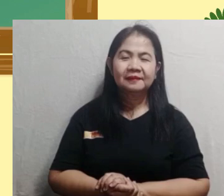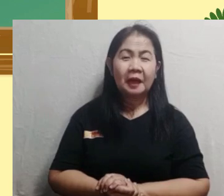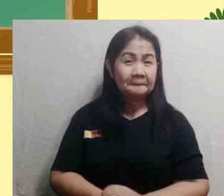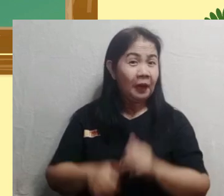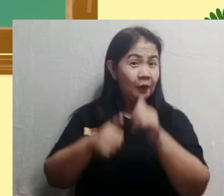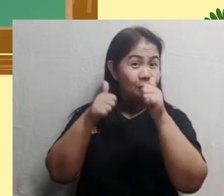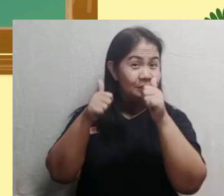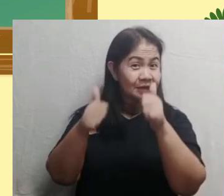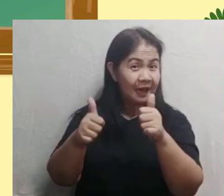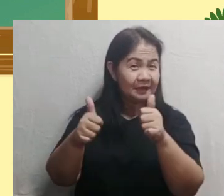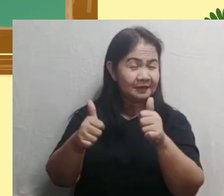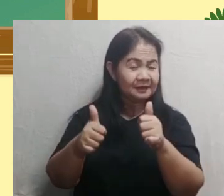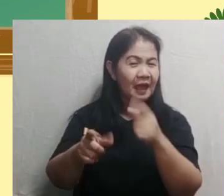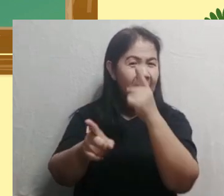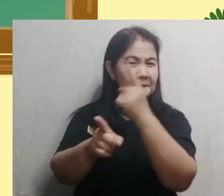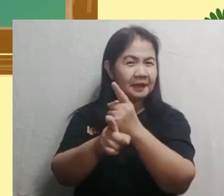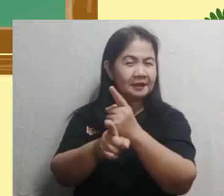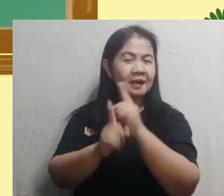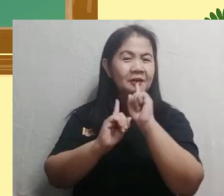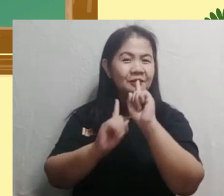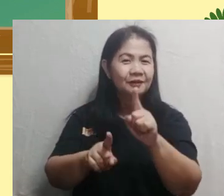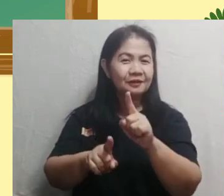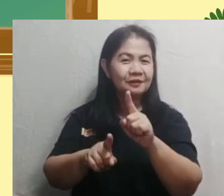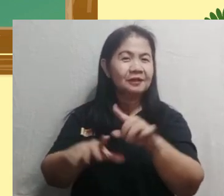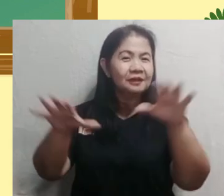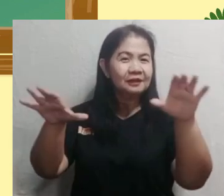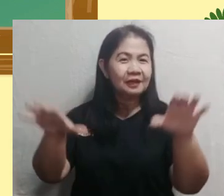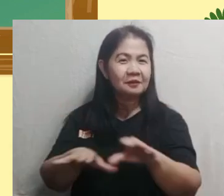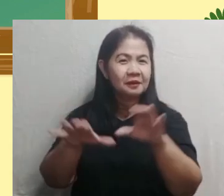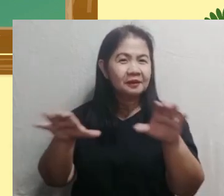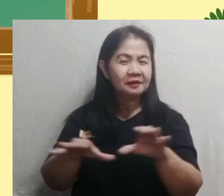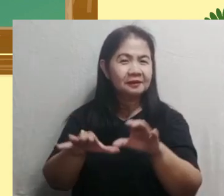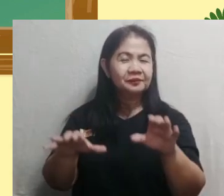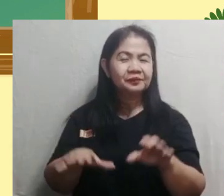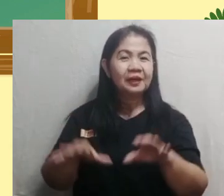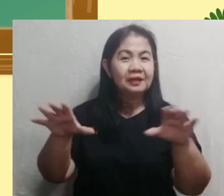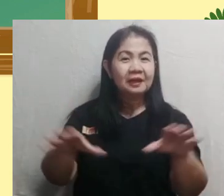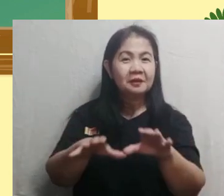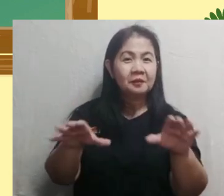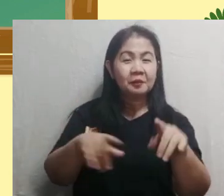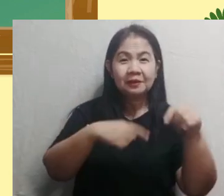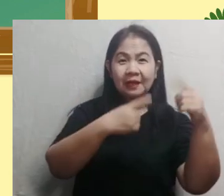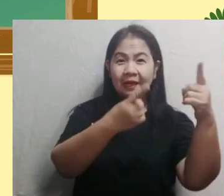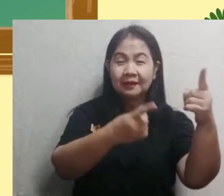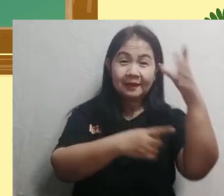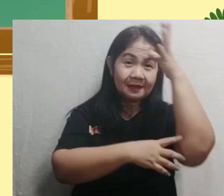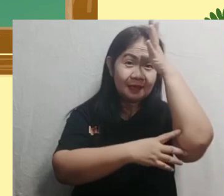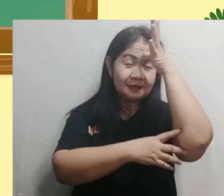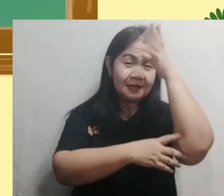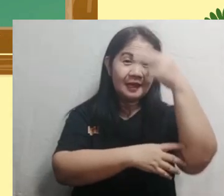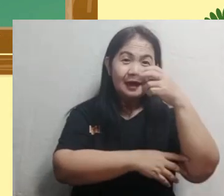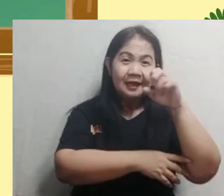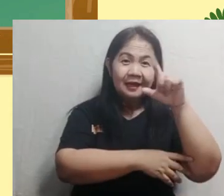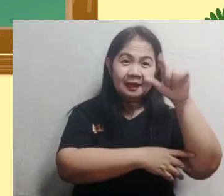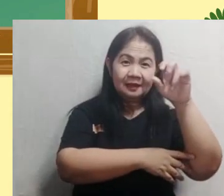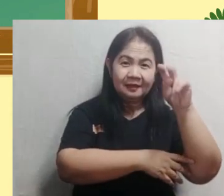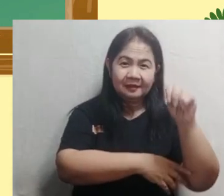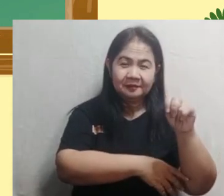Mahusay! Ang tamang sagot ay trabaho. Sa trabaho papunta ang ama ni Helen.